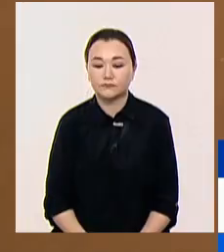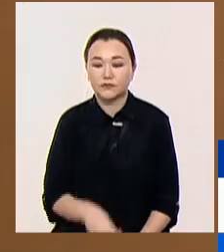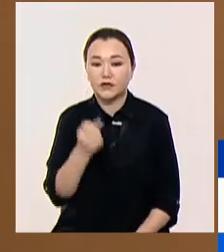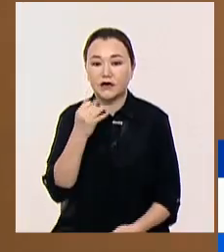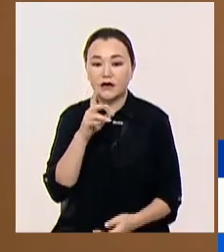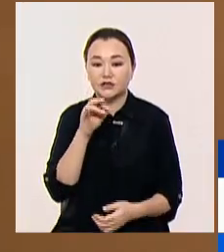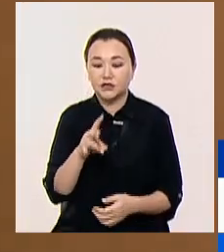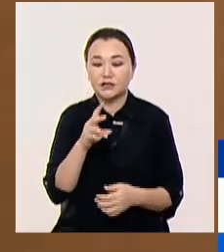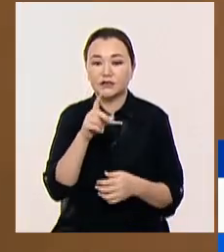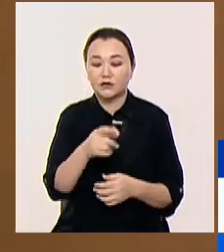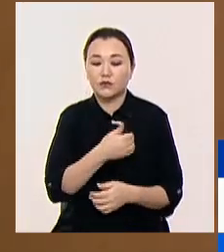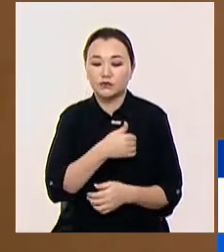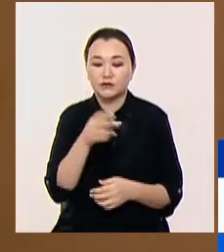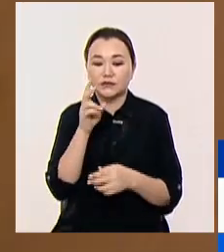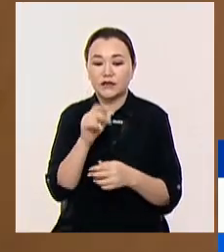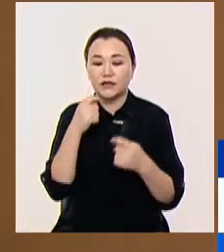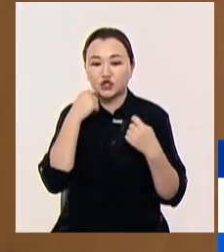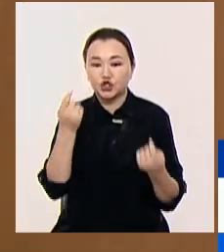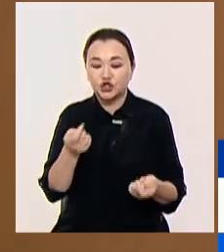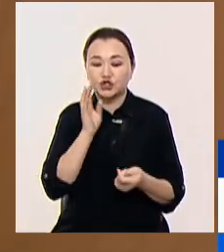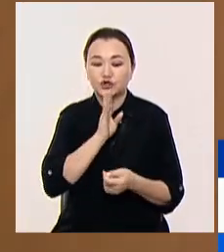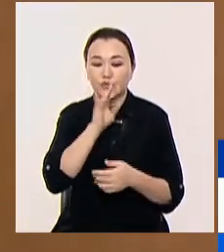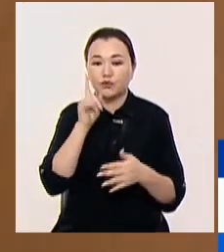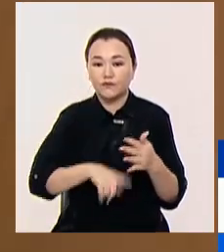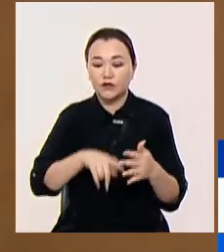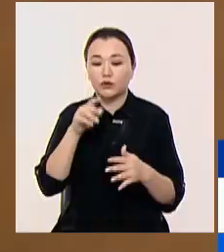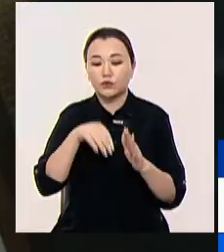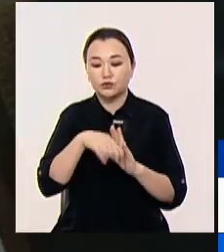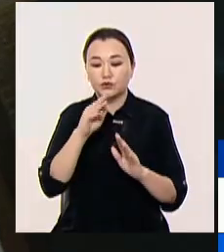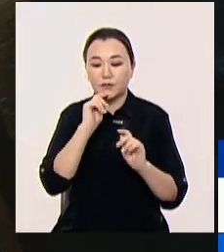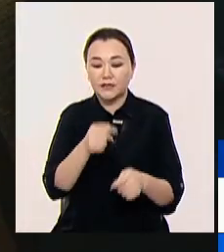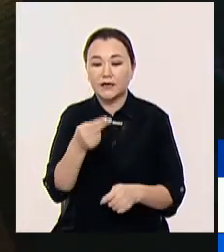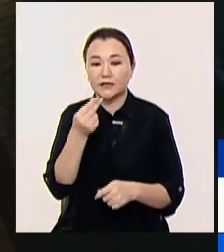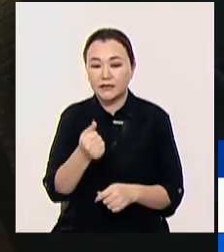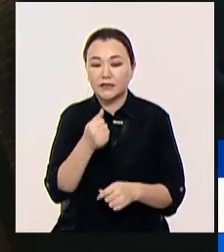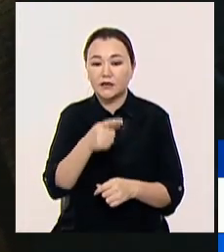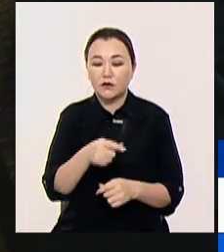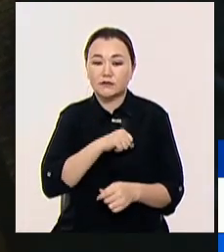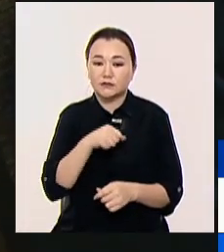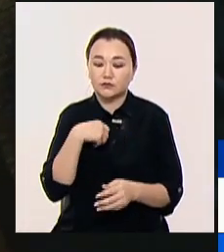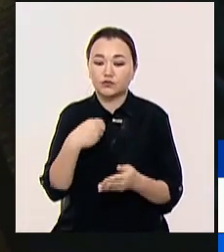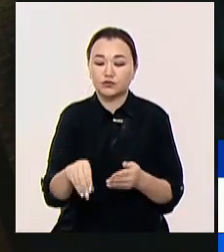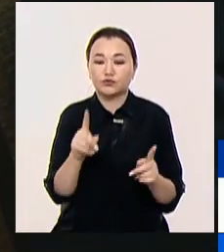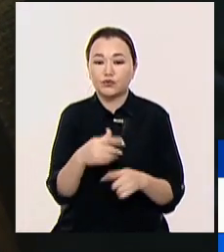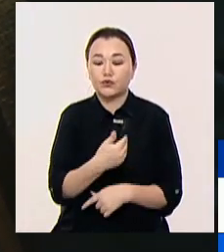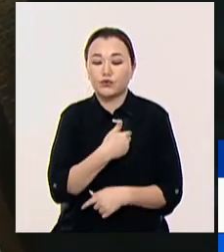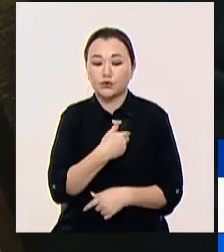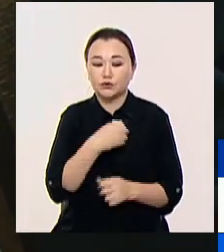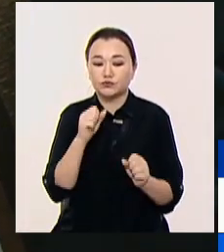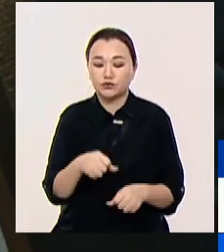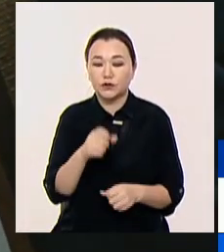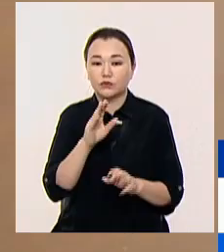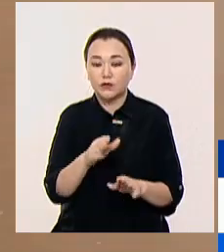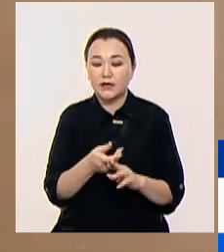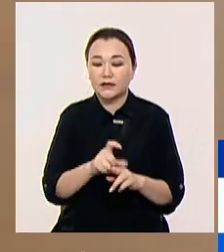Айжан Ермек Кызы собирается на день рождения женщина уверена лучший подарок деньги на них именинник может купить себе что пожелает Вот